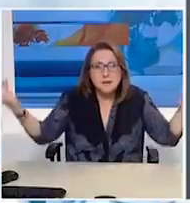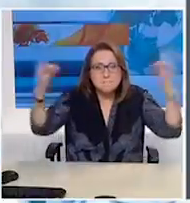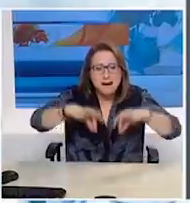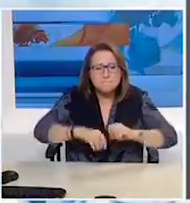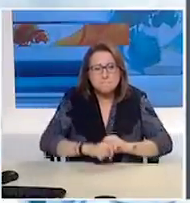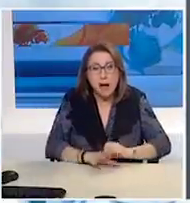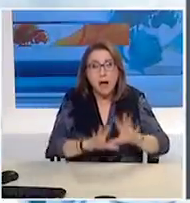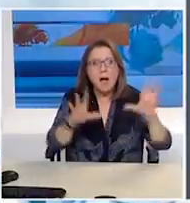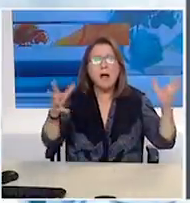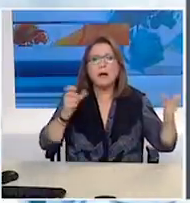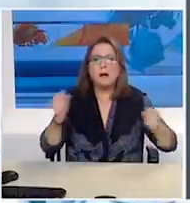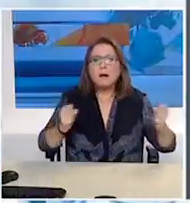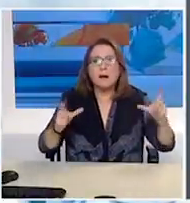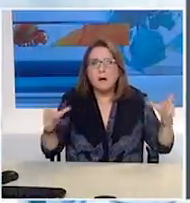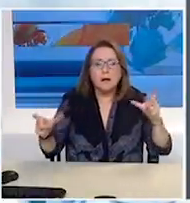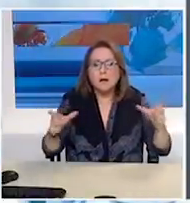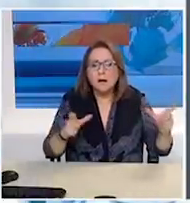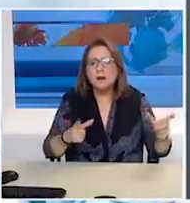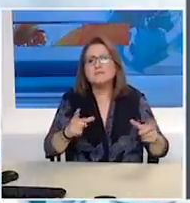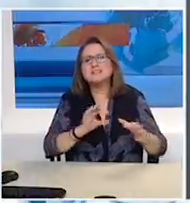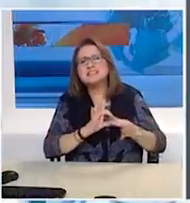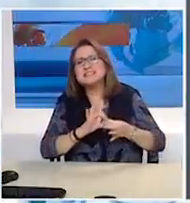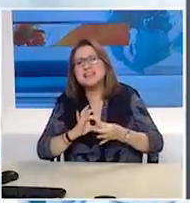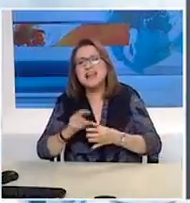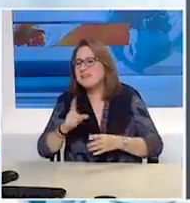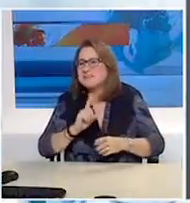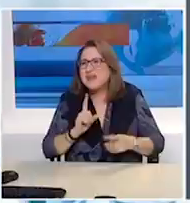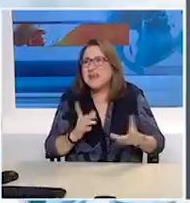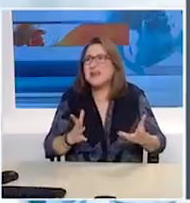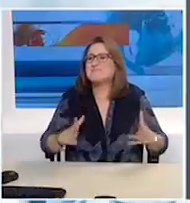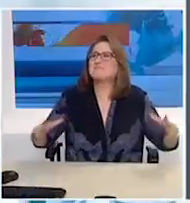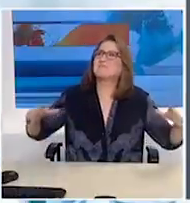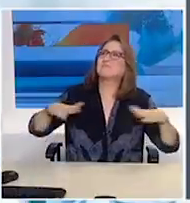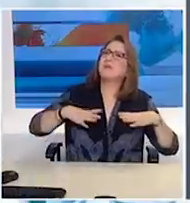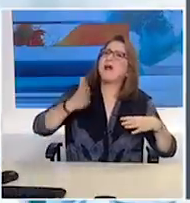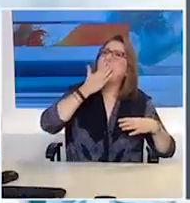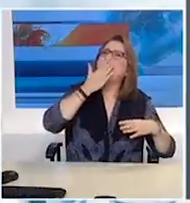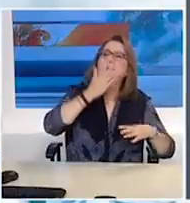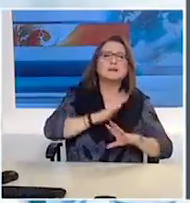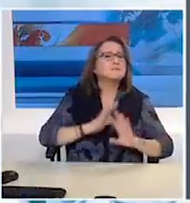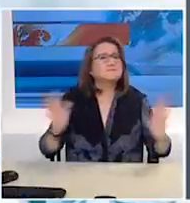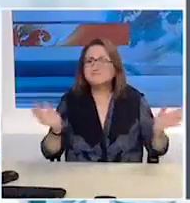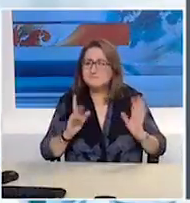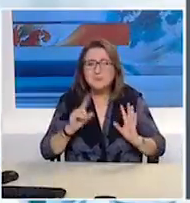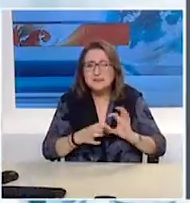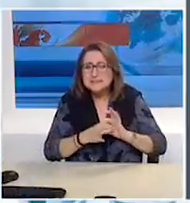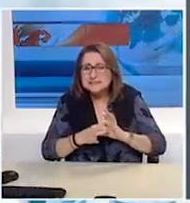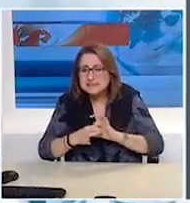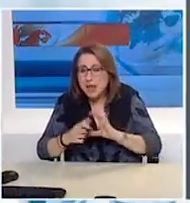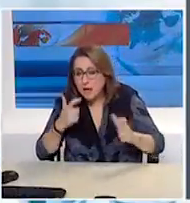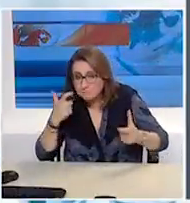κάποιους χώρους. Πρέπει να μάθουμε να παλεύουμε με τον ιό. Το ότι λύγει μια φάση δεν σημαίνει ότι τελειώσαμε. Μερικοί προβλέπουν